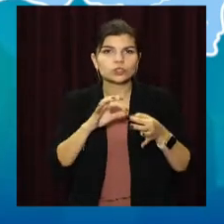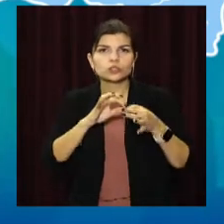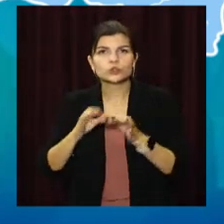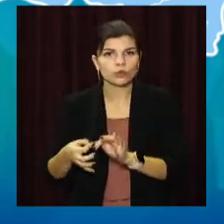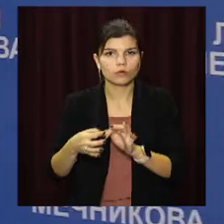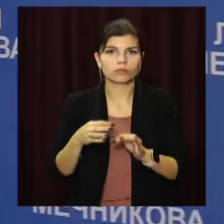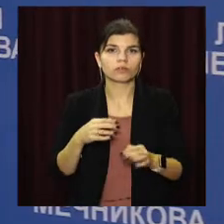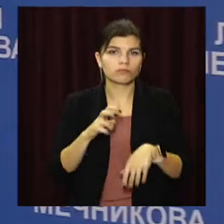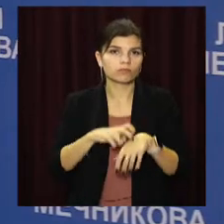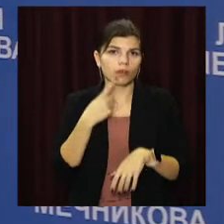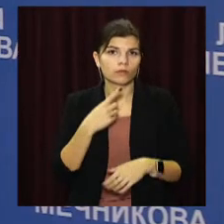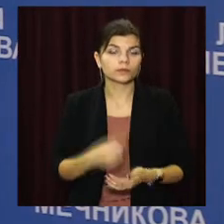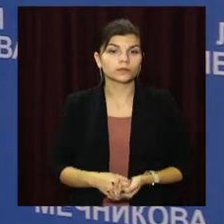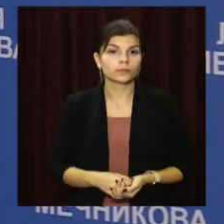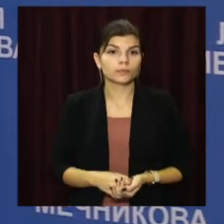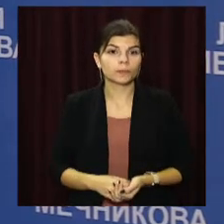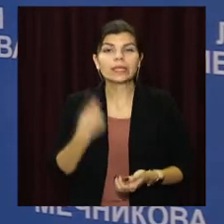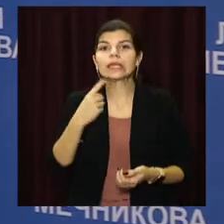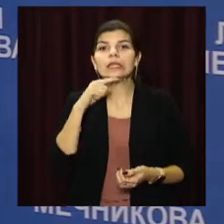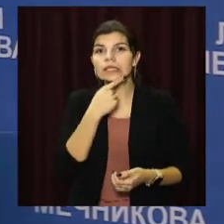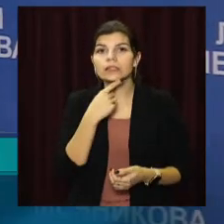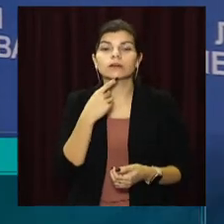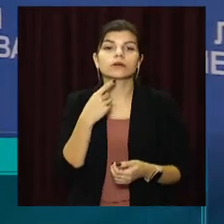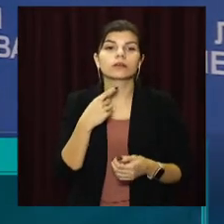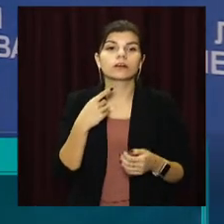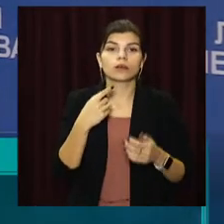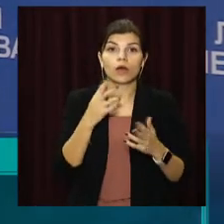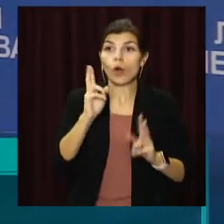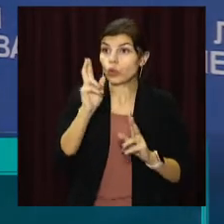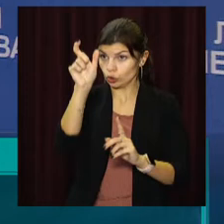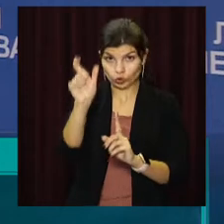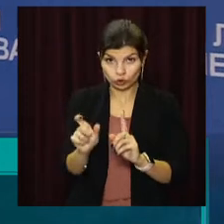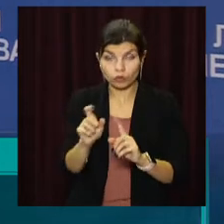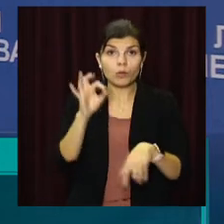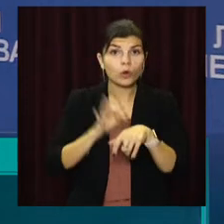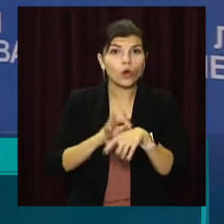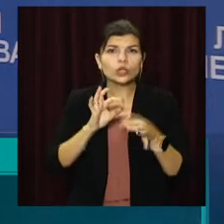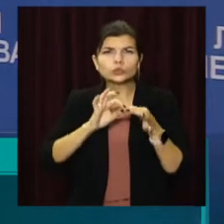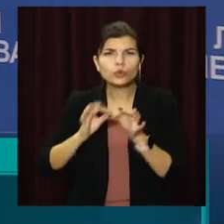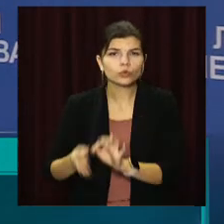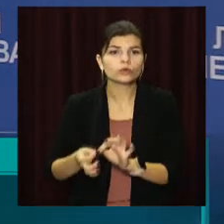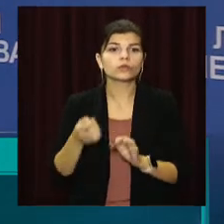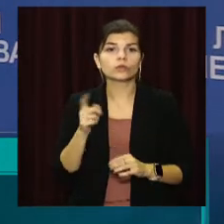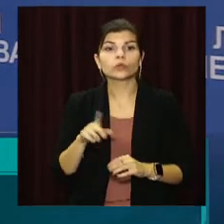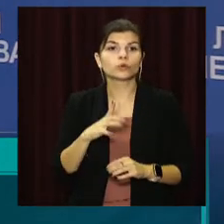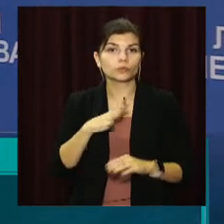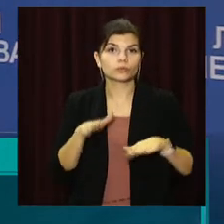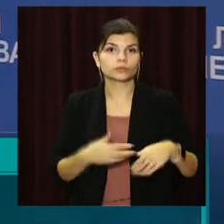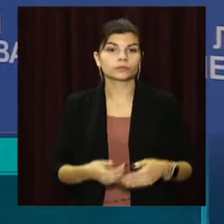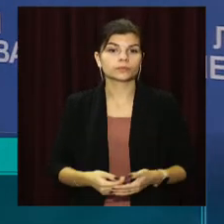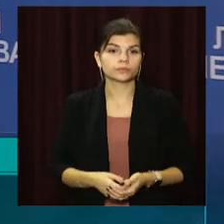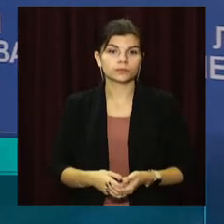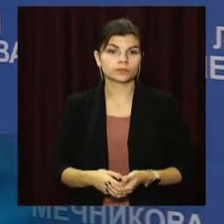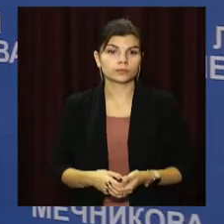наголошують медики. Людина, яка дуже важко перехворіла, особливо та, що пройшла реанімацію,